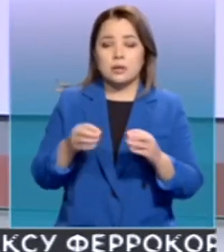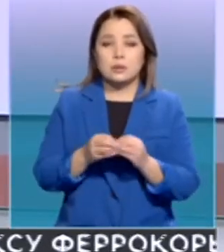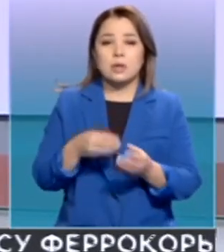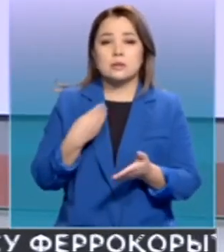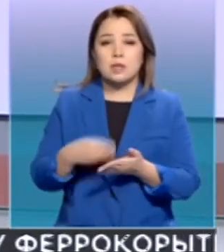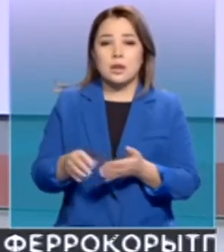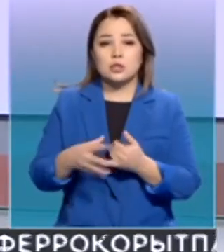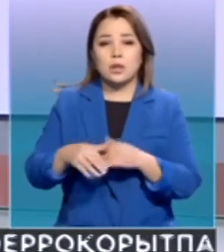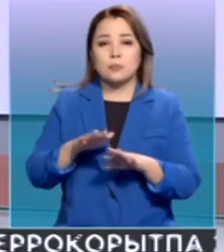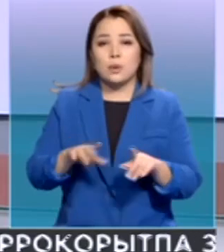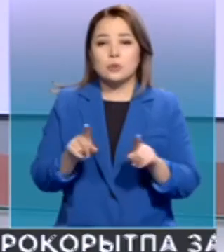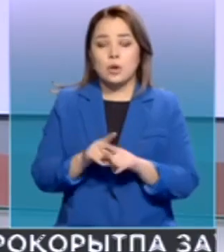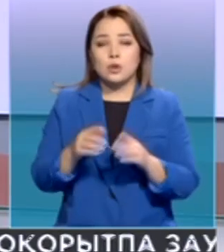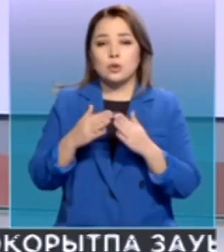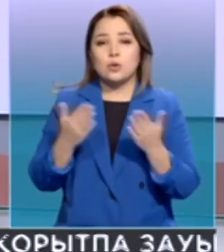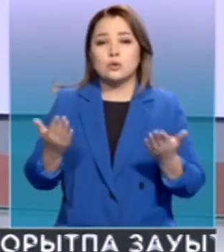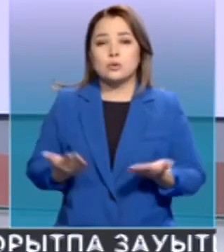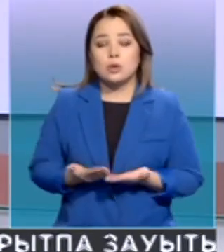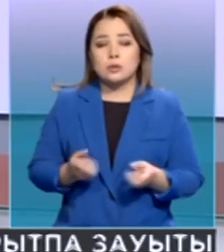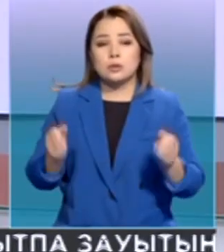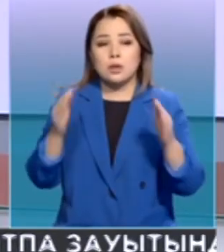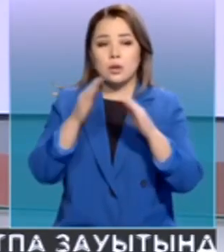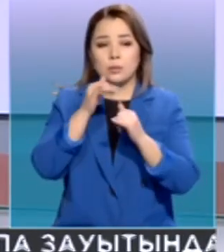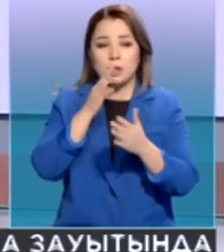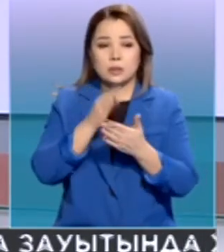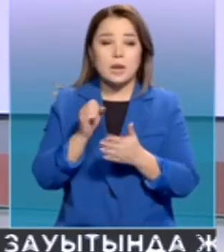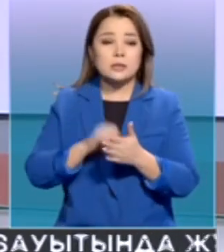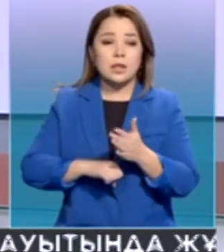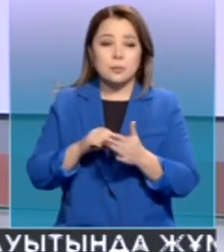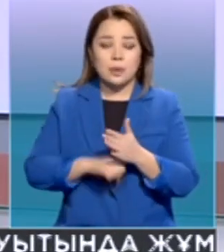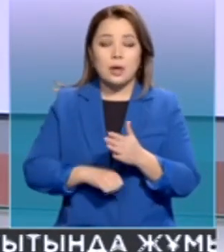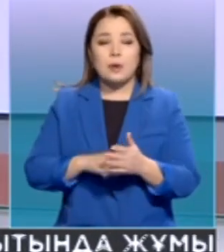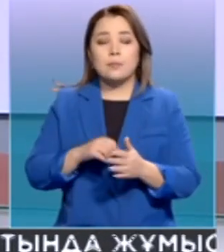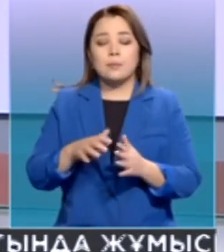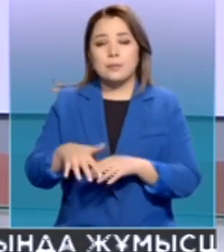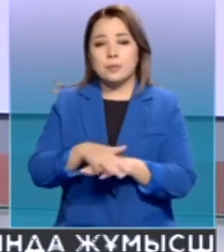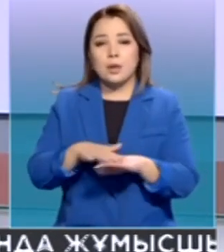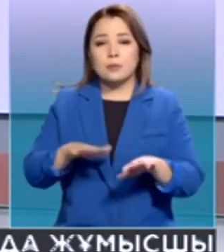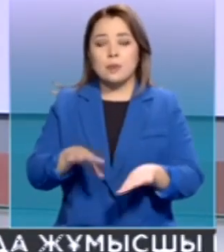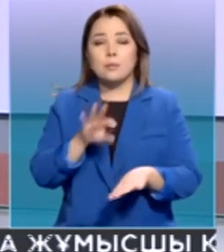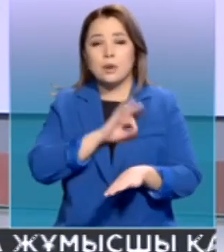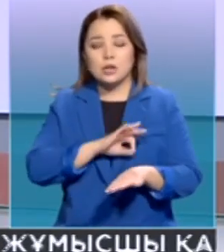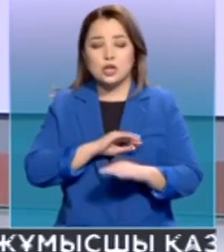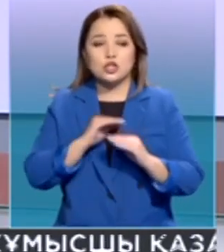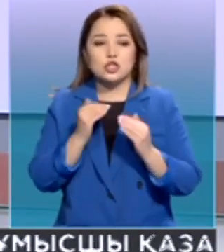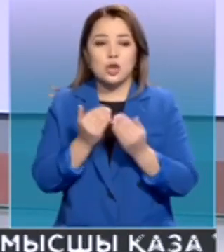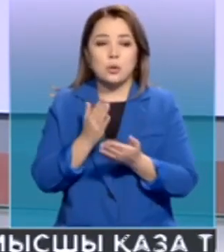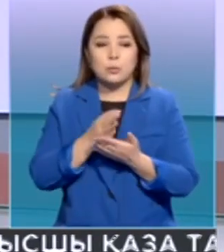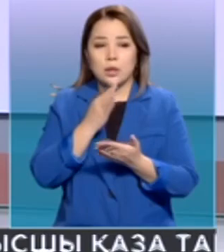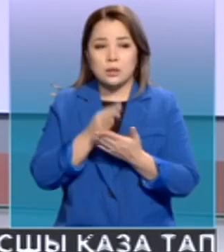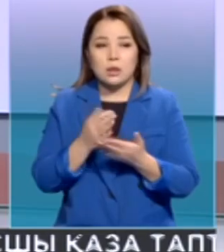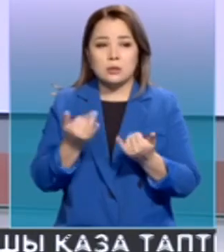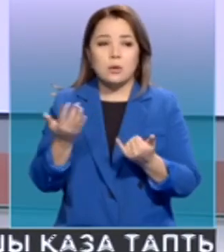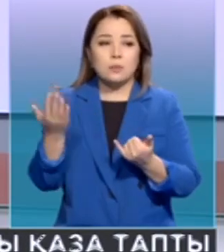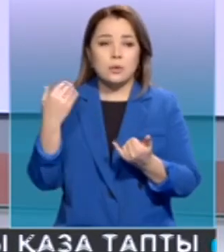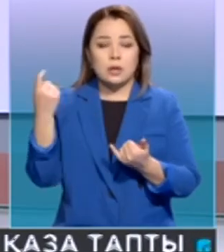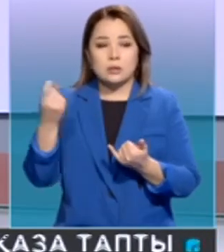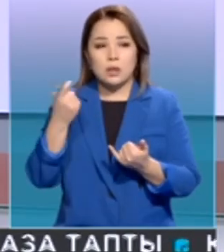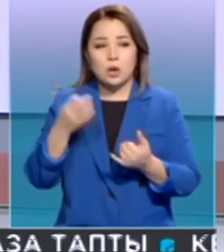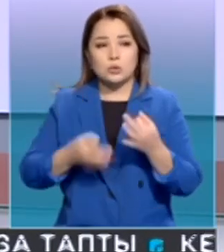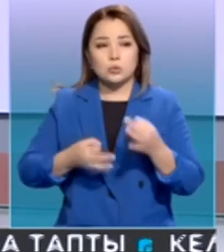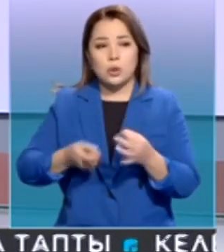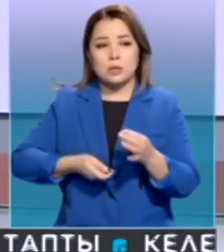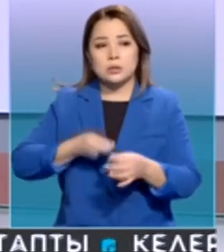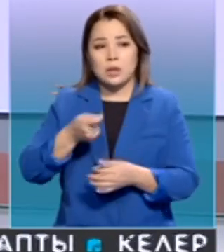сатып алған жер телімдеріне баспана тұрғыза алмай отыр. Себебі аталған массивті пайдалануға шектеу қойылған. Сондай-ақ оның бұрынғы иелері